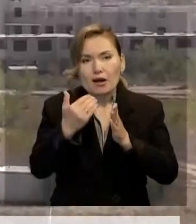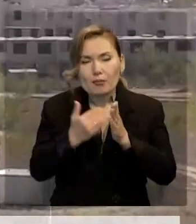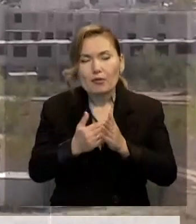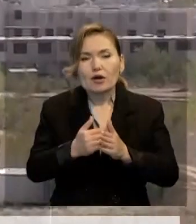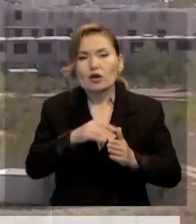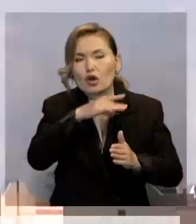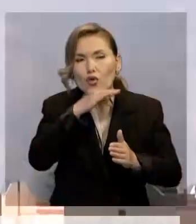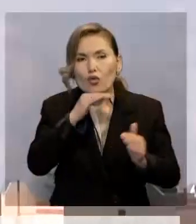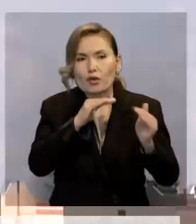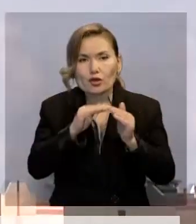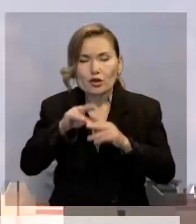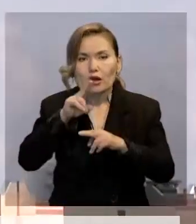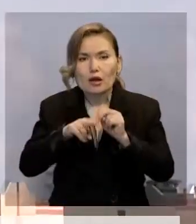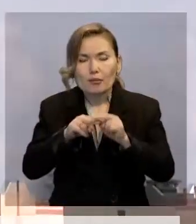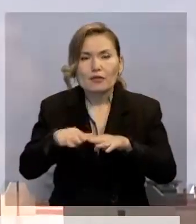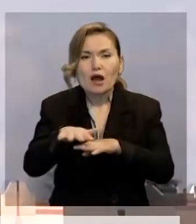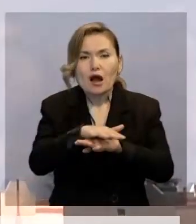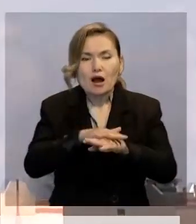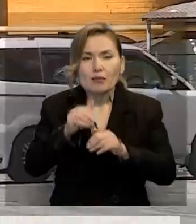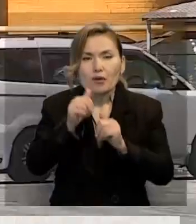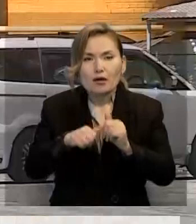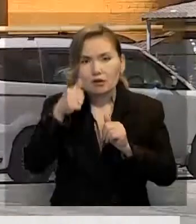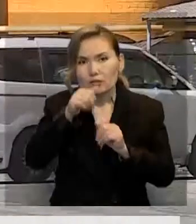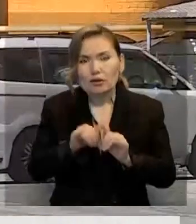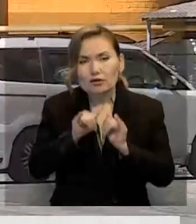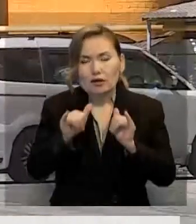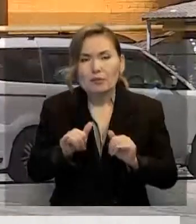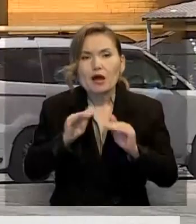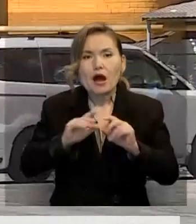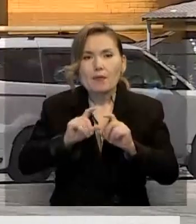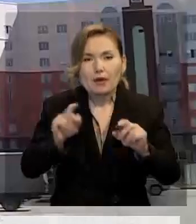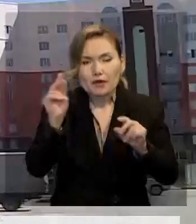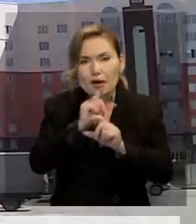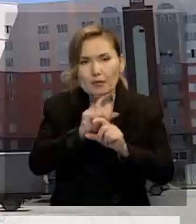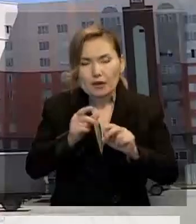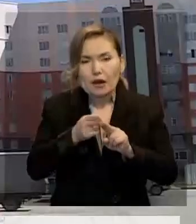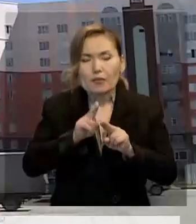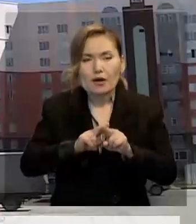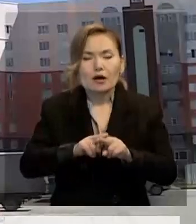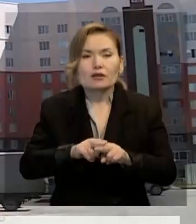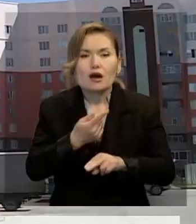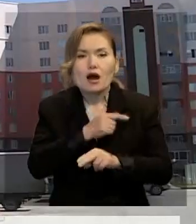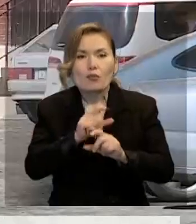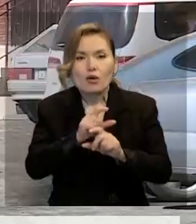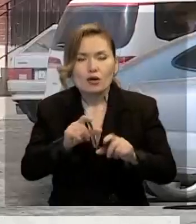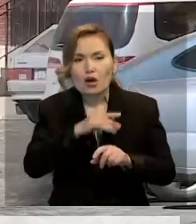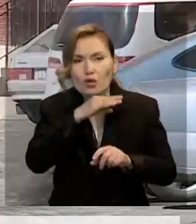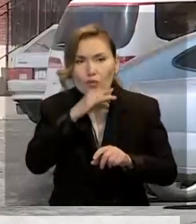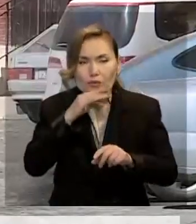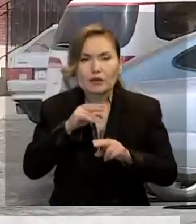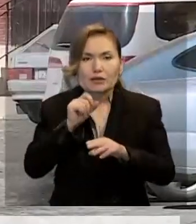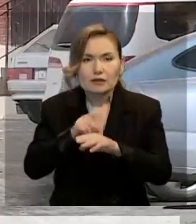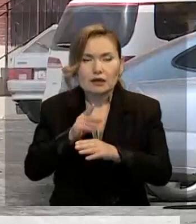көп қабатты үй тұрғызылып, халық саны да артып келеді. Сәйкесінше, балабақша мен мектеп сияқты әлеуметтік нысандарға сұраныс жоғары.